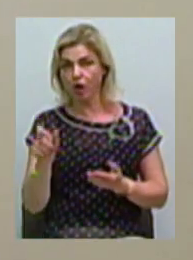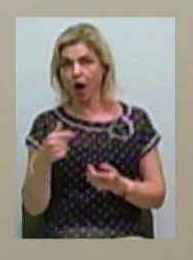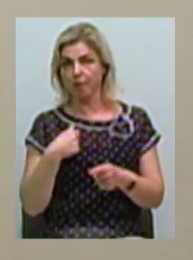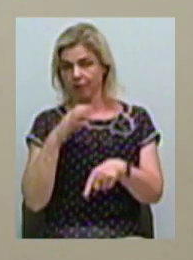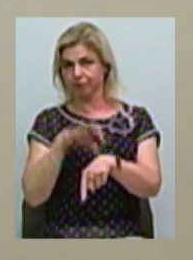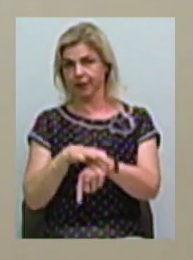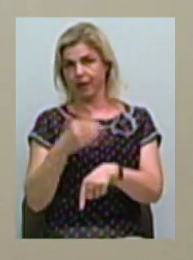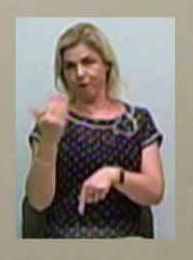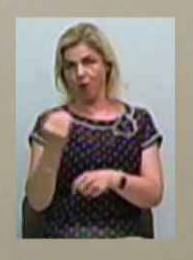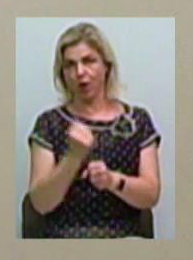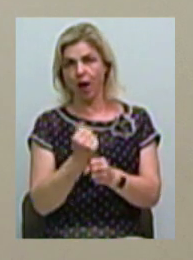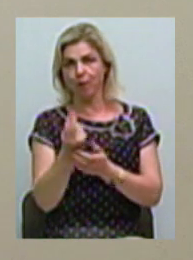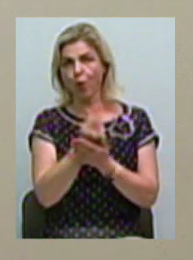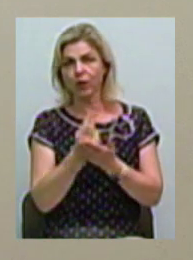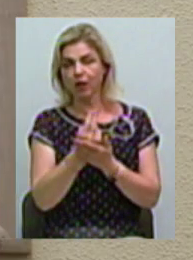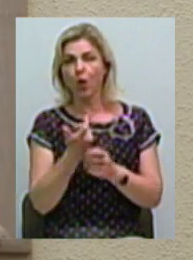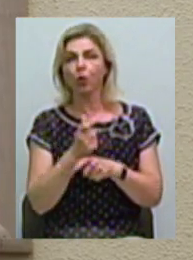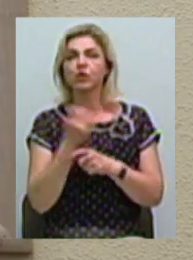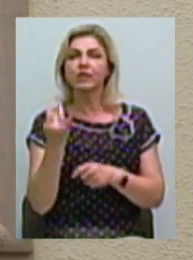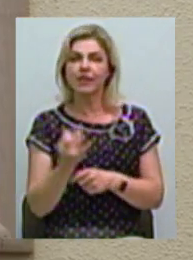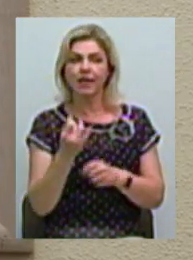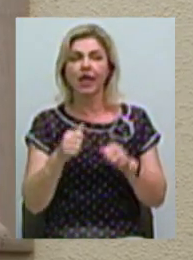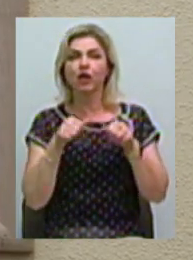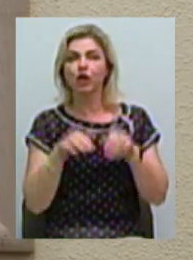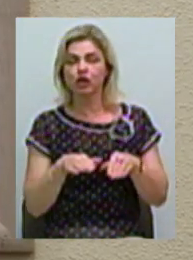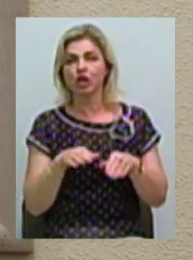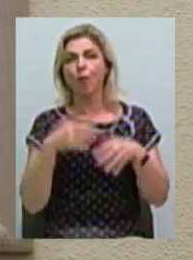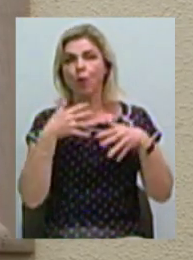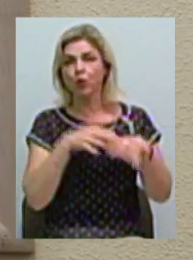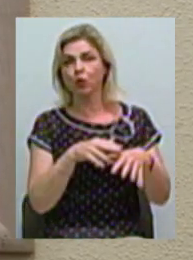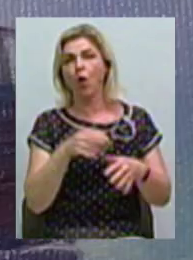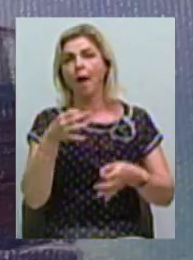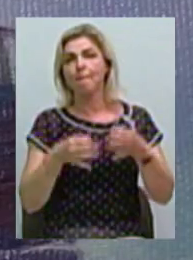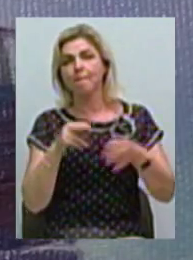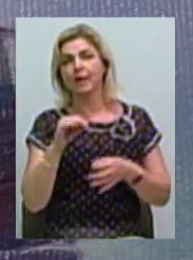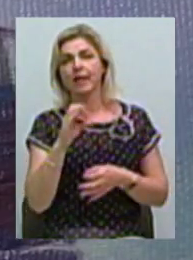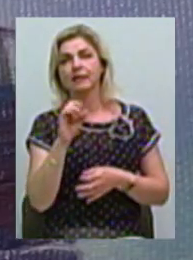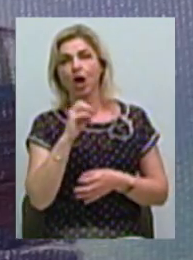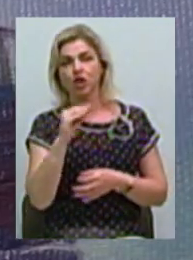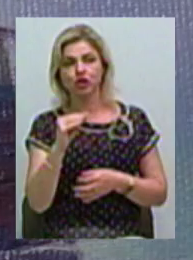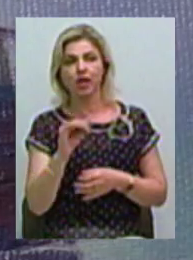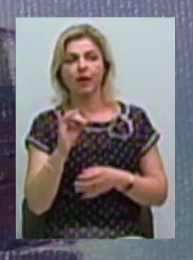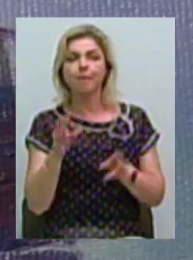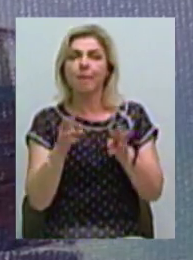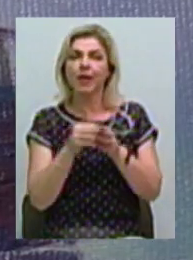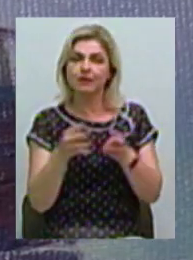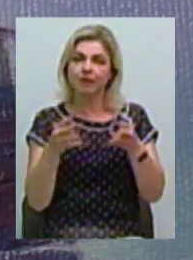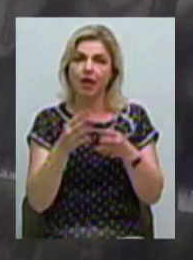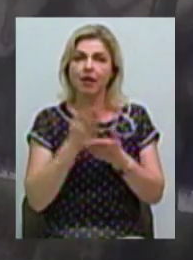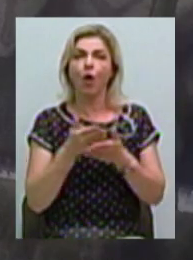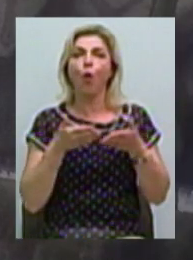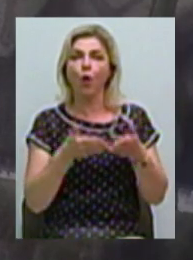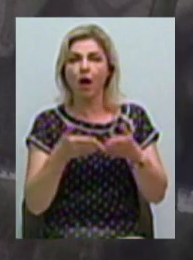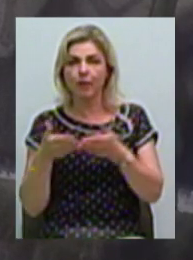його роботах дуже цікаве і рішення морського пейзажу. Знов таки з елементами жанру, тому що є кораблі,